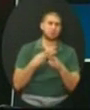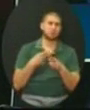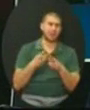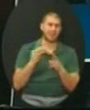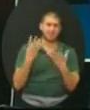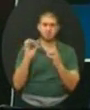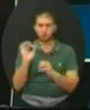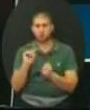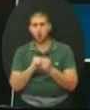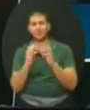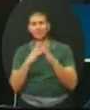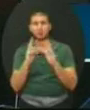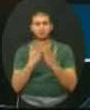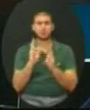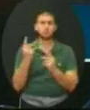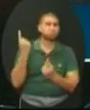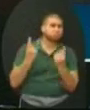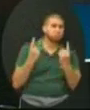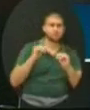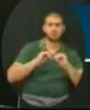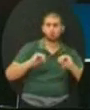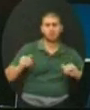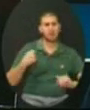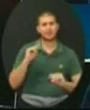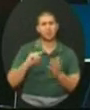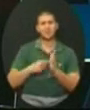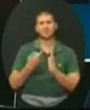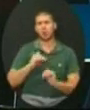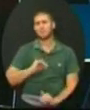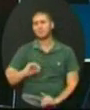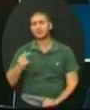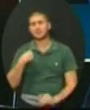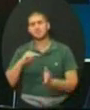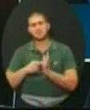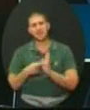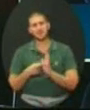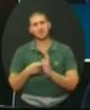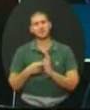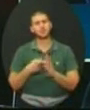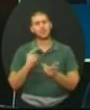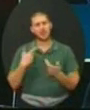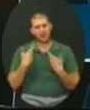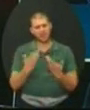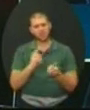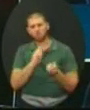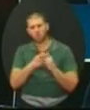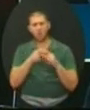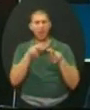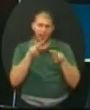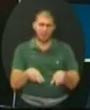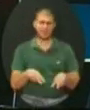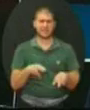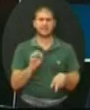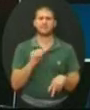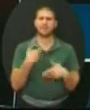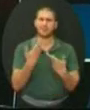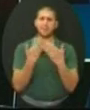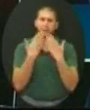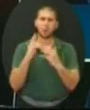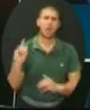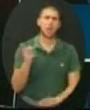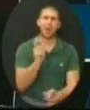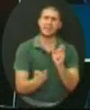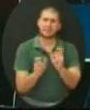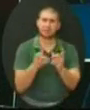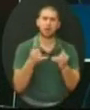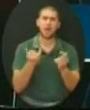את הדיור הציבורי. יש תמיד ככה בשוליים. אני לא מתכוונת להיות בשוליים, אני מתכוונת להביא שינוי אמיתי ולהוות את הבשורה לכל אותם